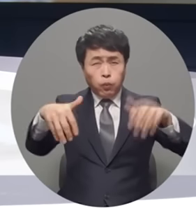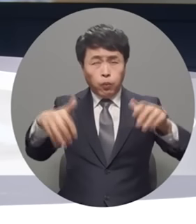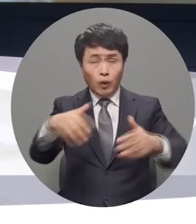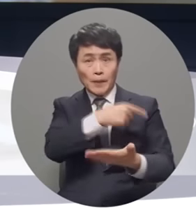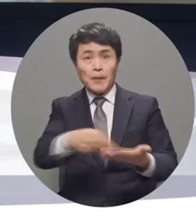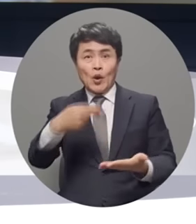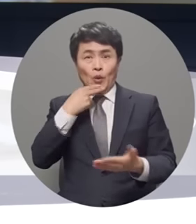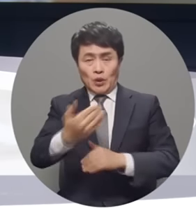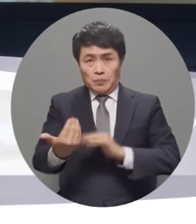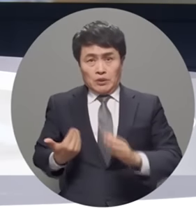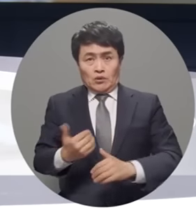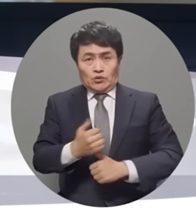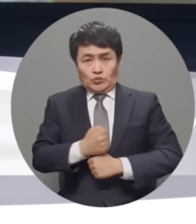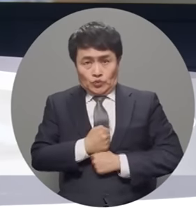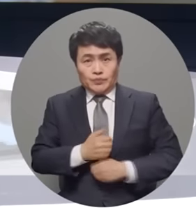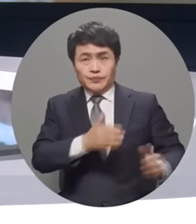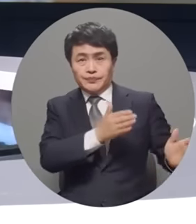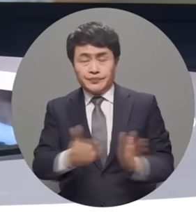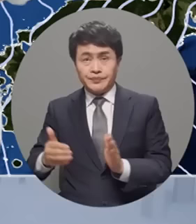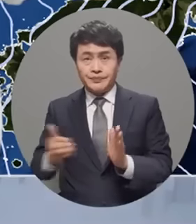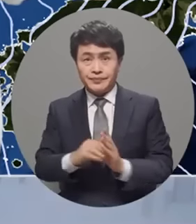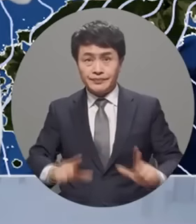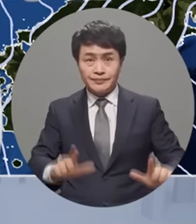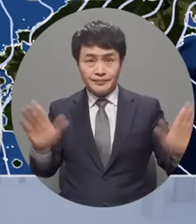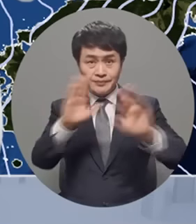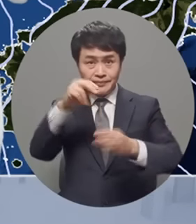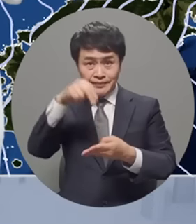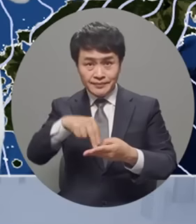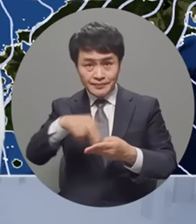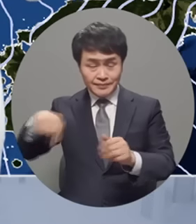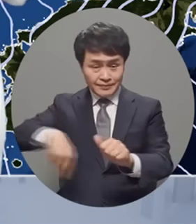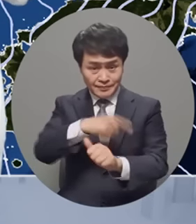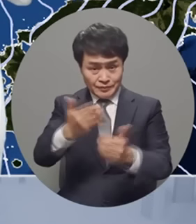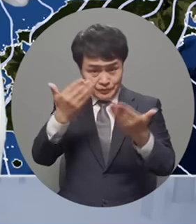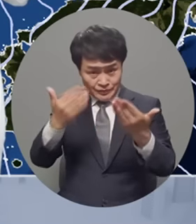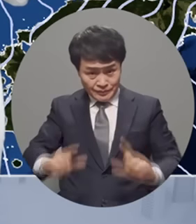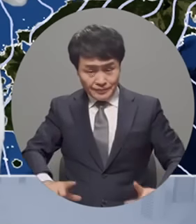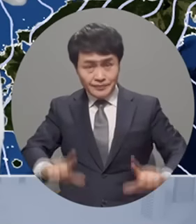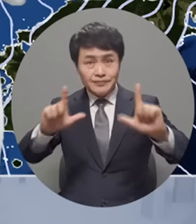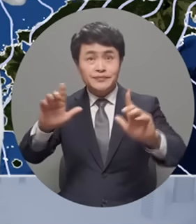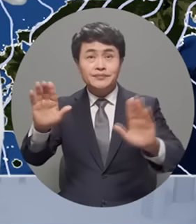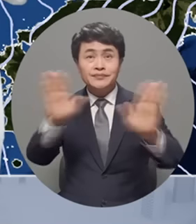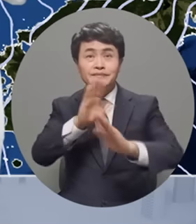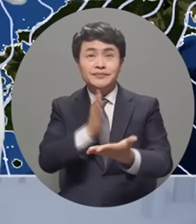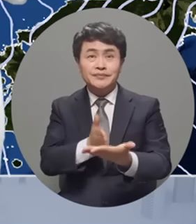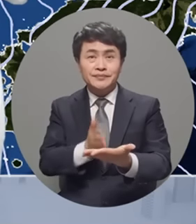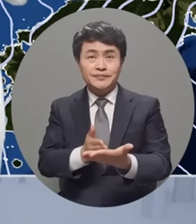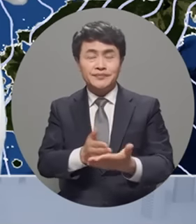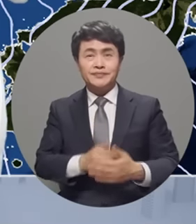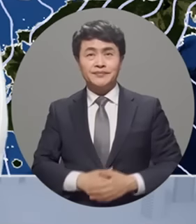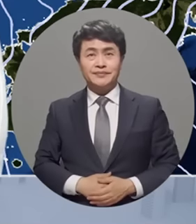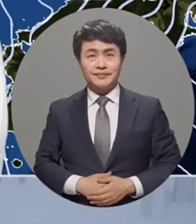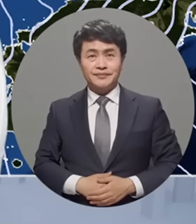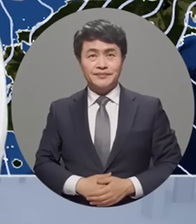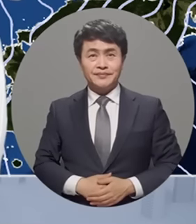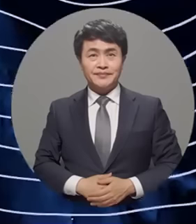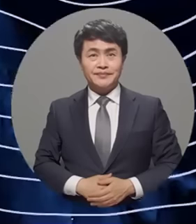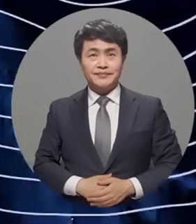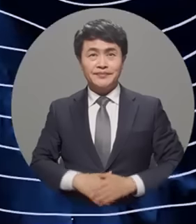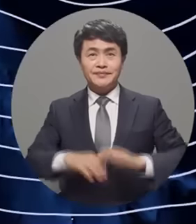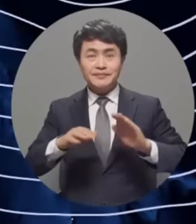없도록 대비를 하셔야겠습니다. 기상센터 연결해서 자세한 연휴 날씨 알아보겠습니다. 자, 최아래 캐스터 전해주세요.